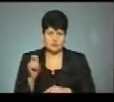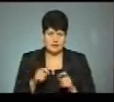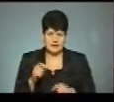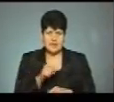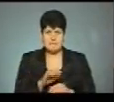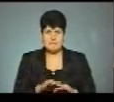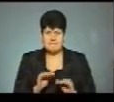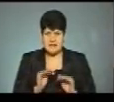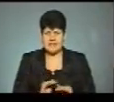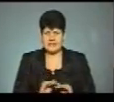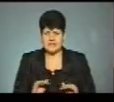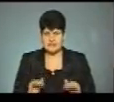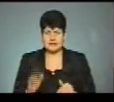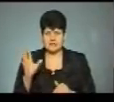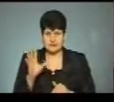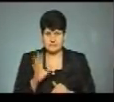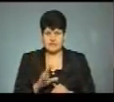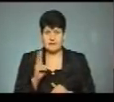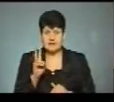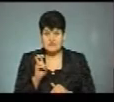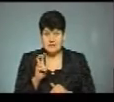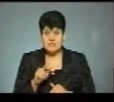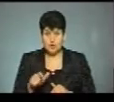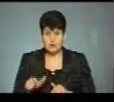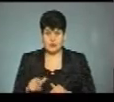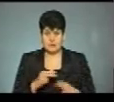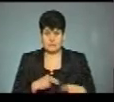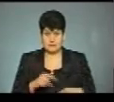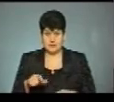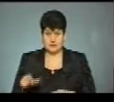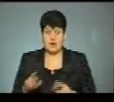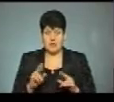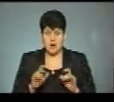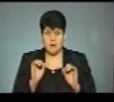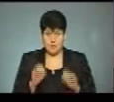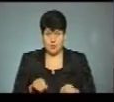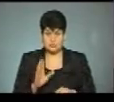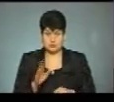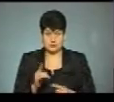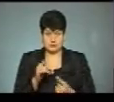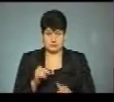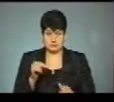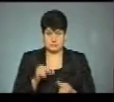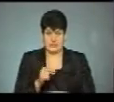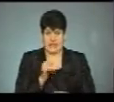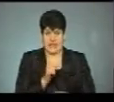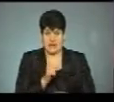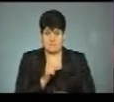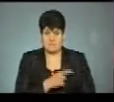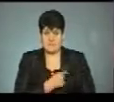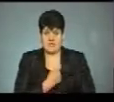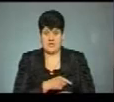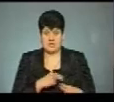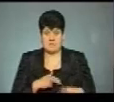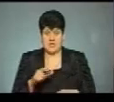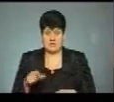маленькі діти, там весь там 200 чоловік персоналу. Як може бути пристосований там медичний